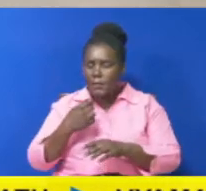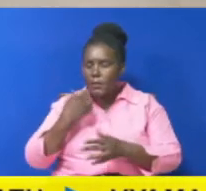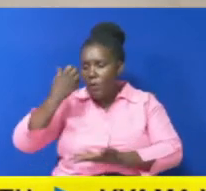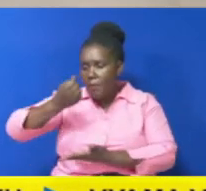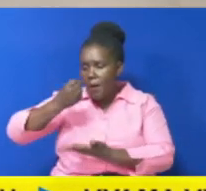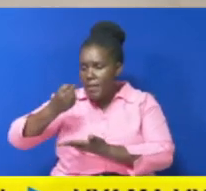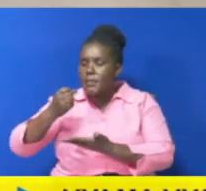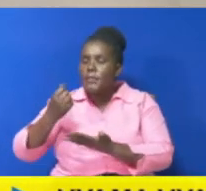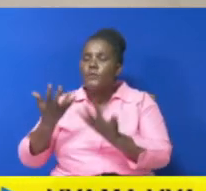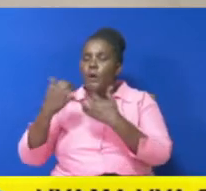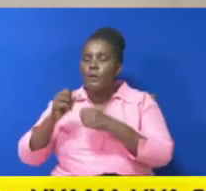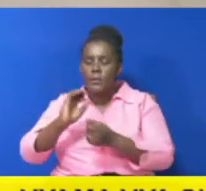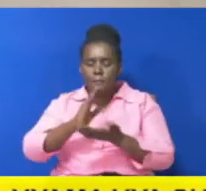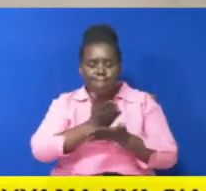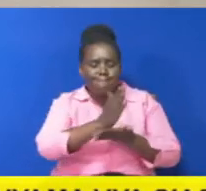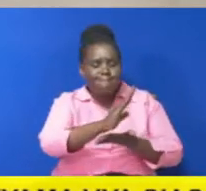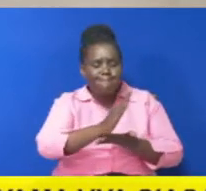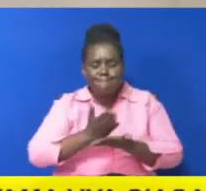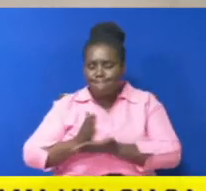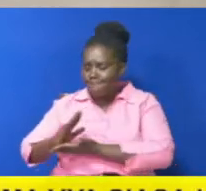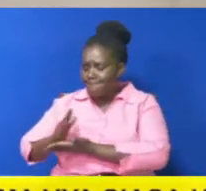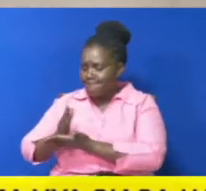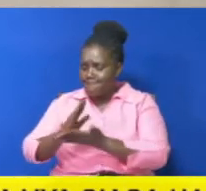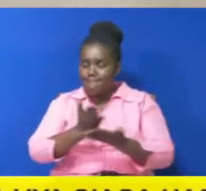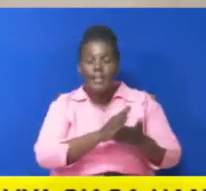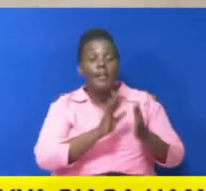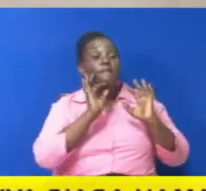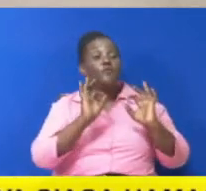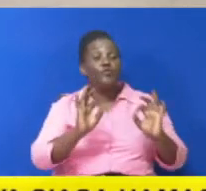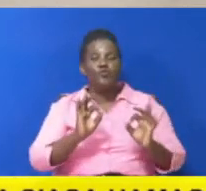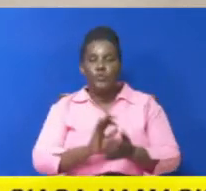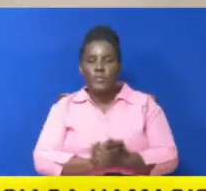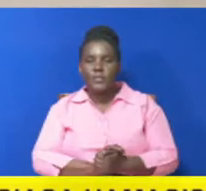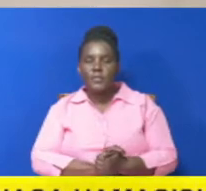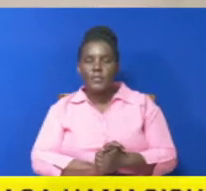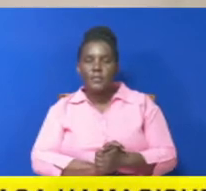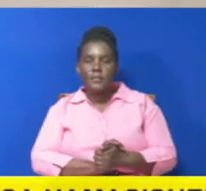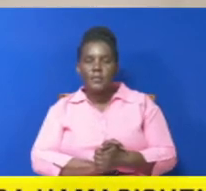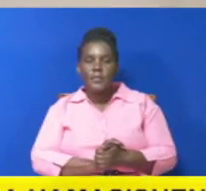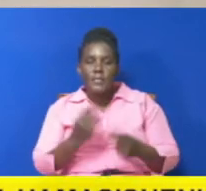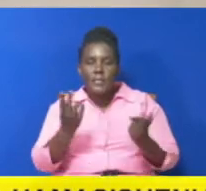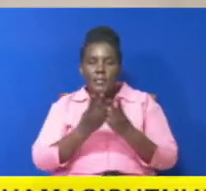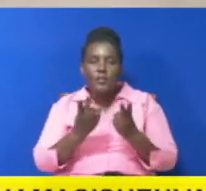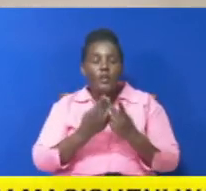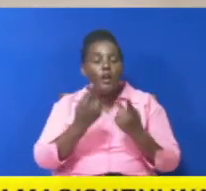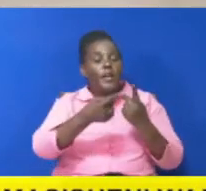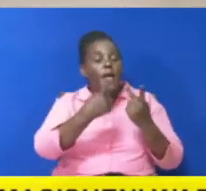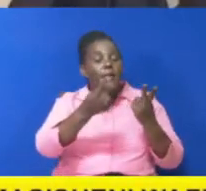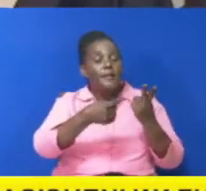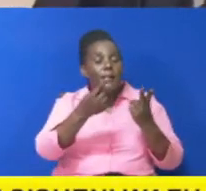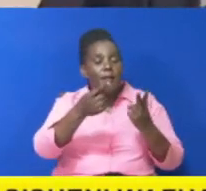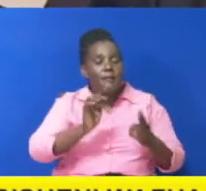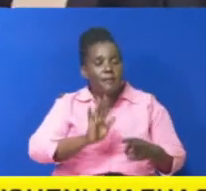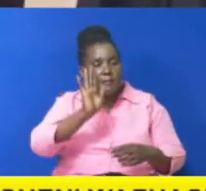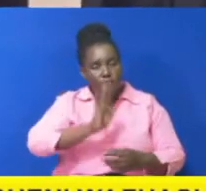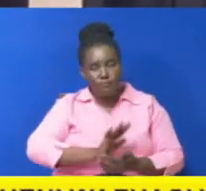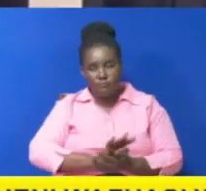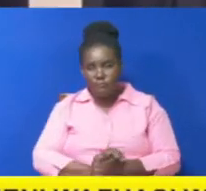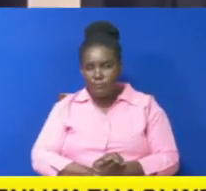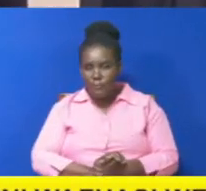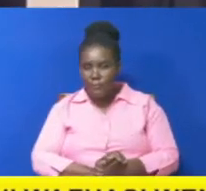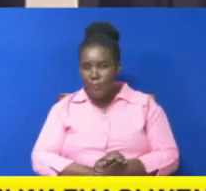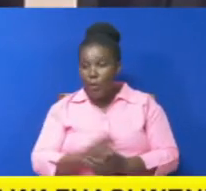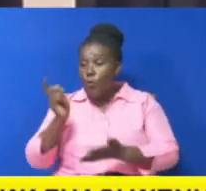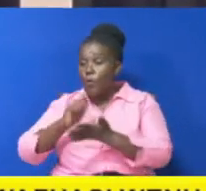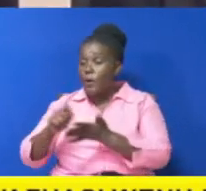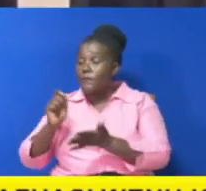iweze kugawanywa kwa usahihi sawa sawa na watu mahali wanapoishi. Wahitimu